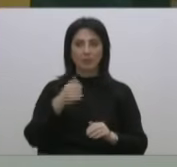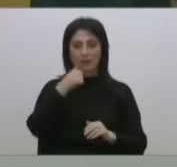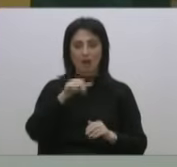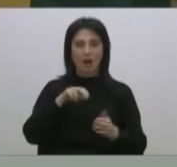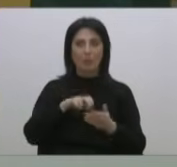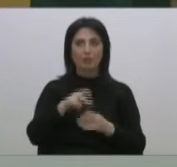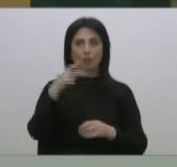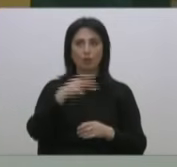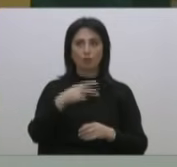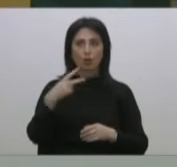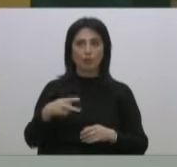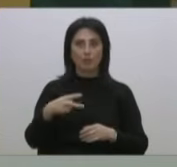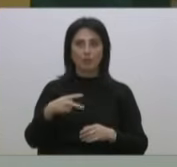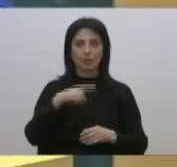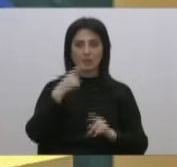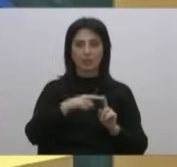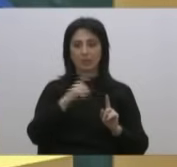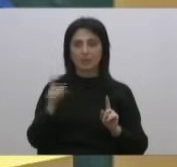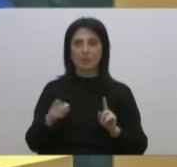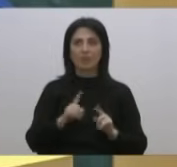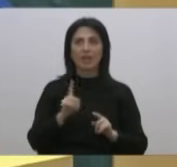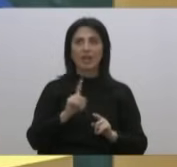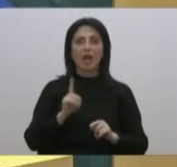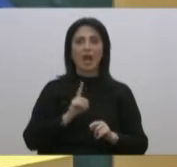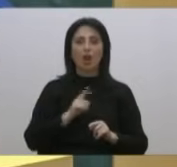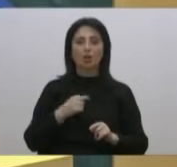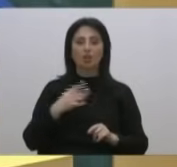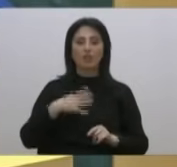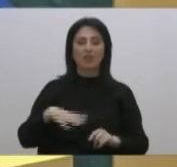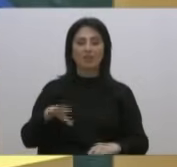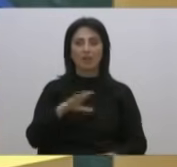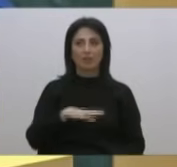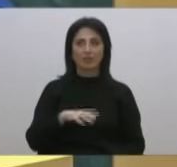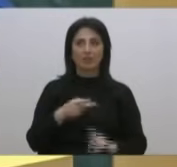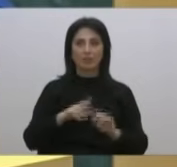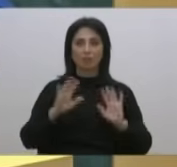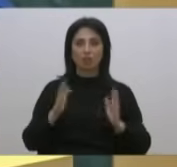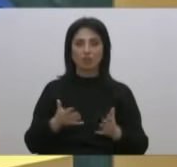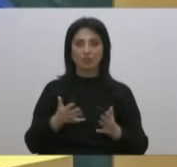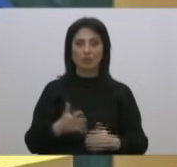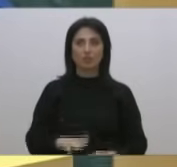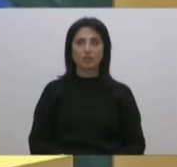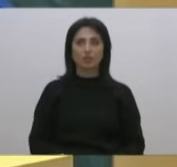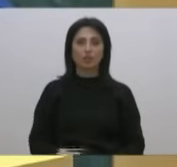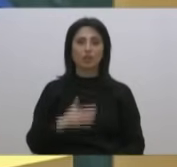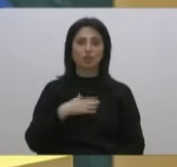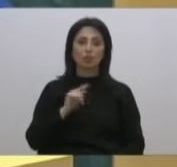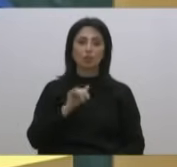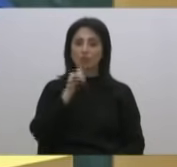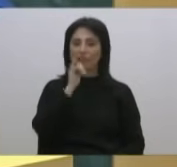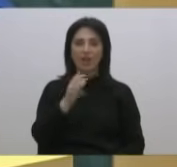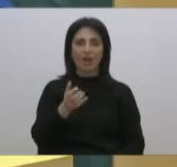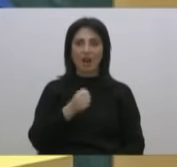გამოვიარეთ 2020 წლიდან. და რეალოდა ჩვენს ქვეყანას იმ შემთხვევაში, ჩვენ თუ